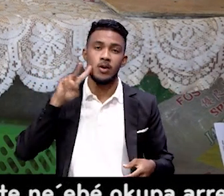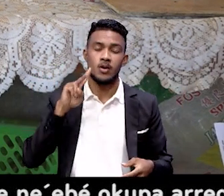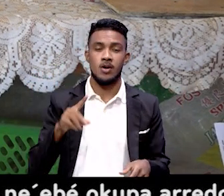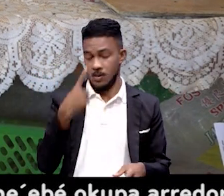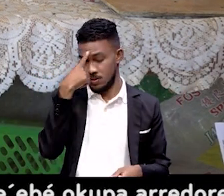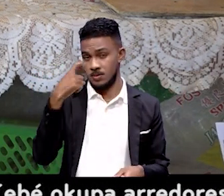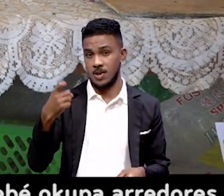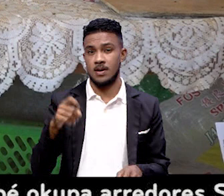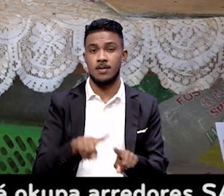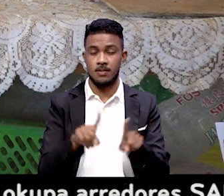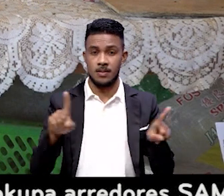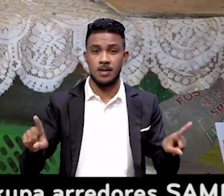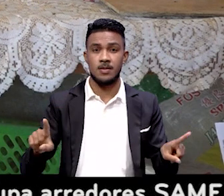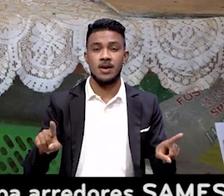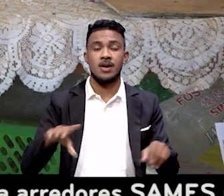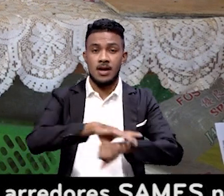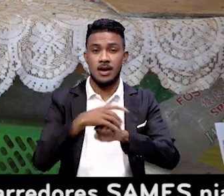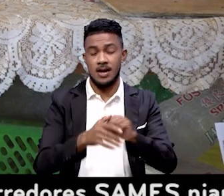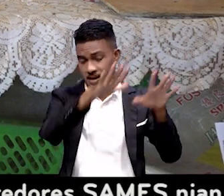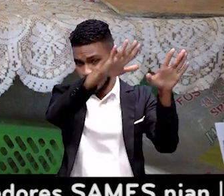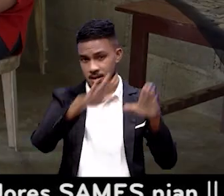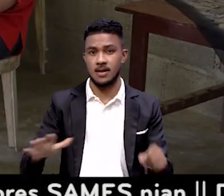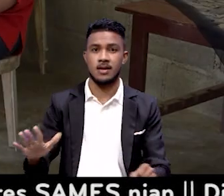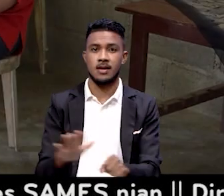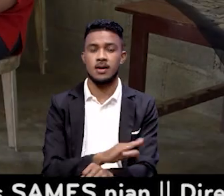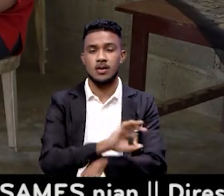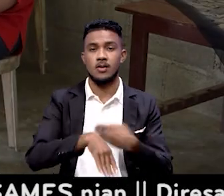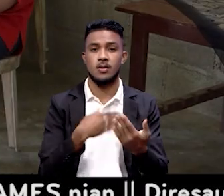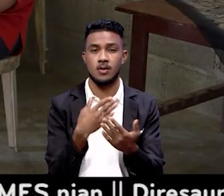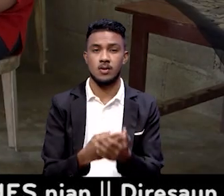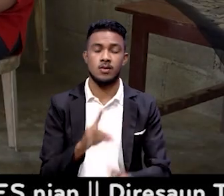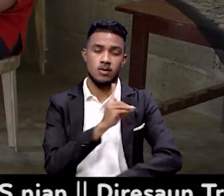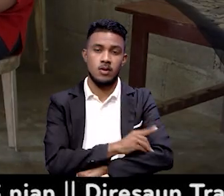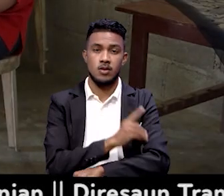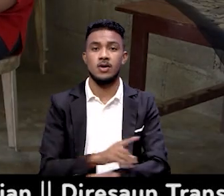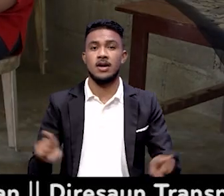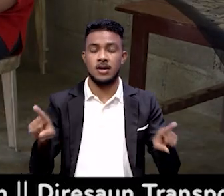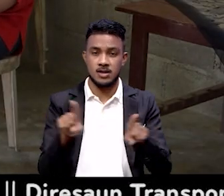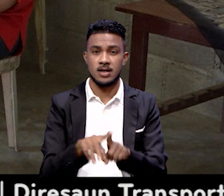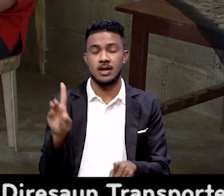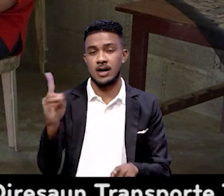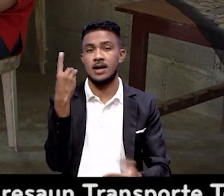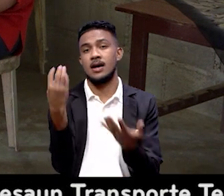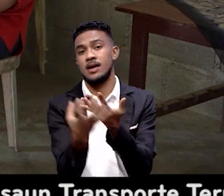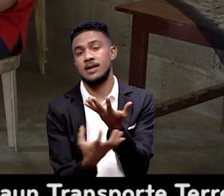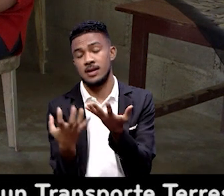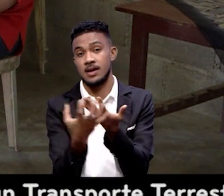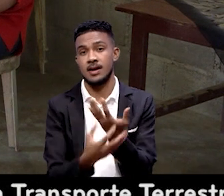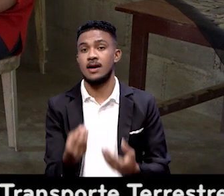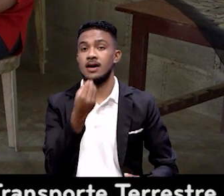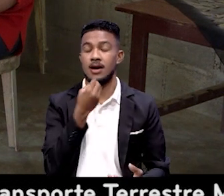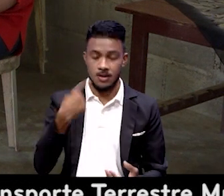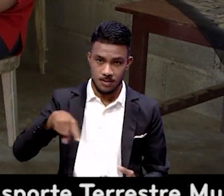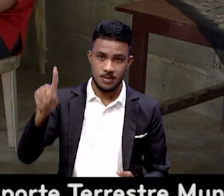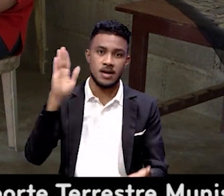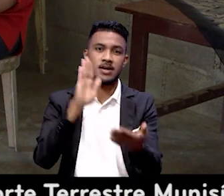dia. Torong kala na tur helan sa ni. Na der tein dia, ni bahan dia pa eskola, ni fila mai ma